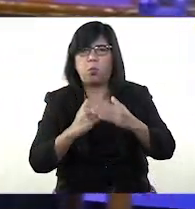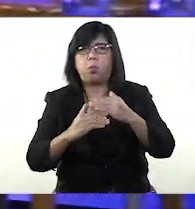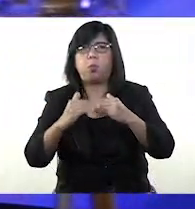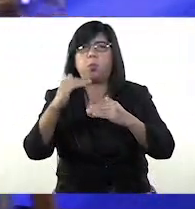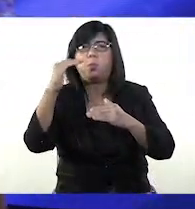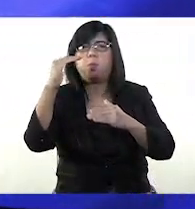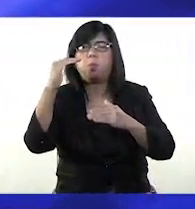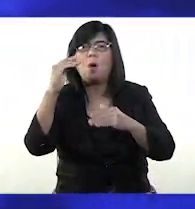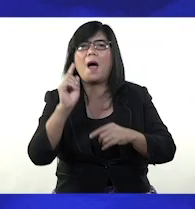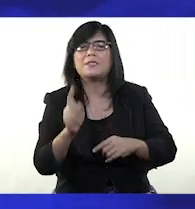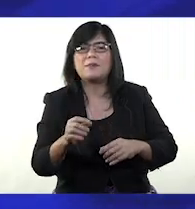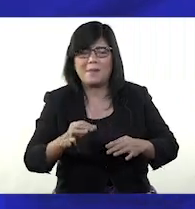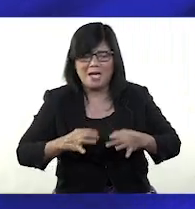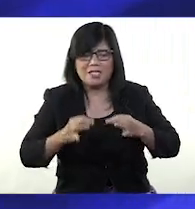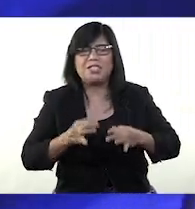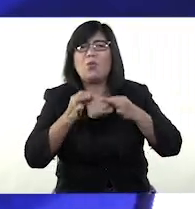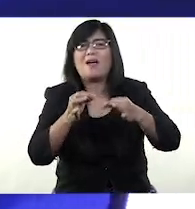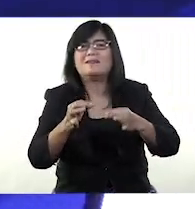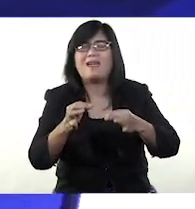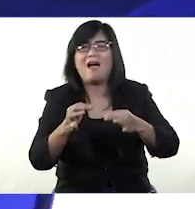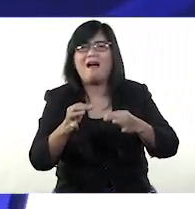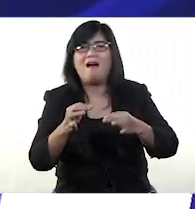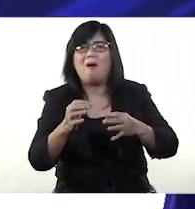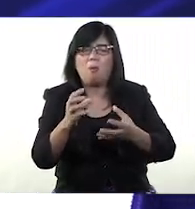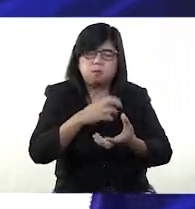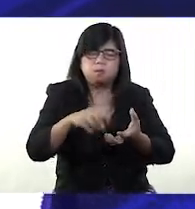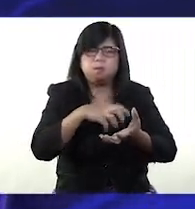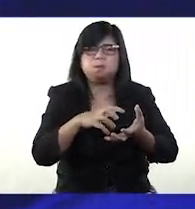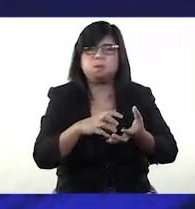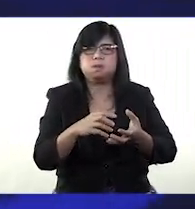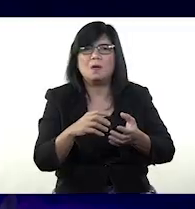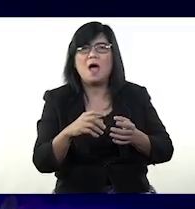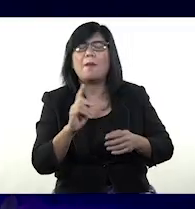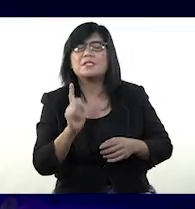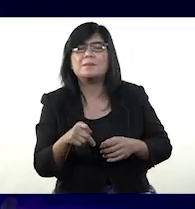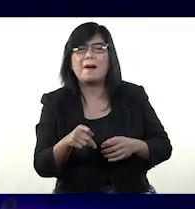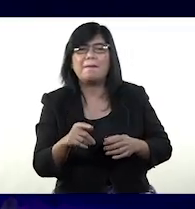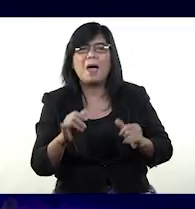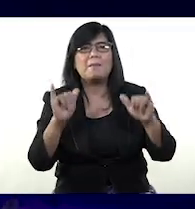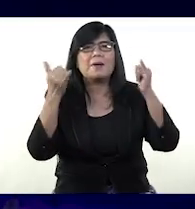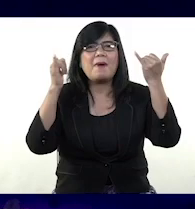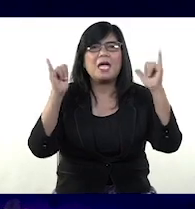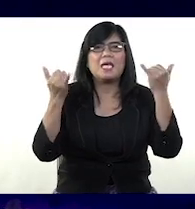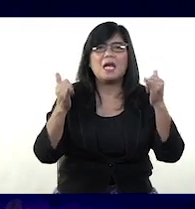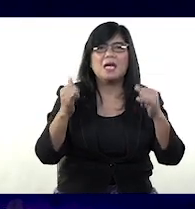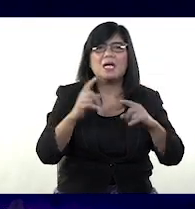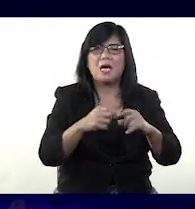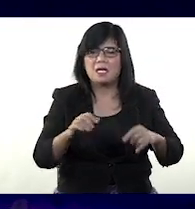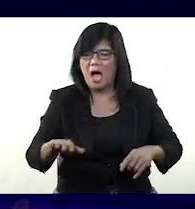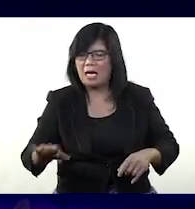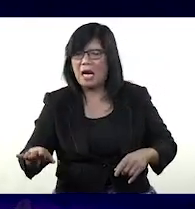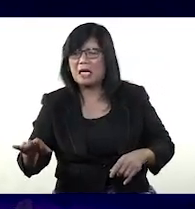gaduh karena memang tayangan yang kita tonton bacaannya kita lihat permainan anak-anak kecil saur ribut